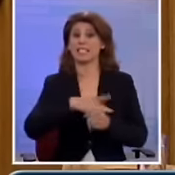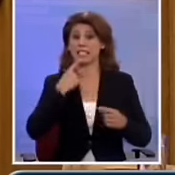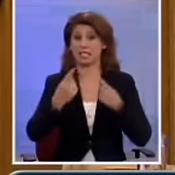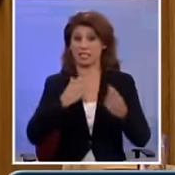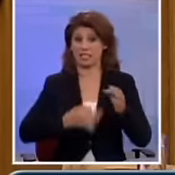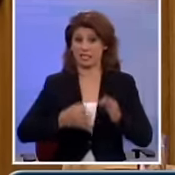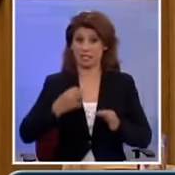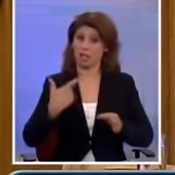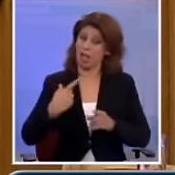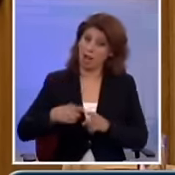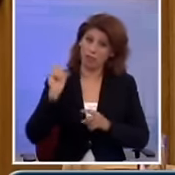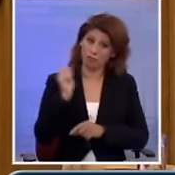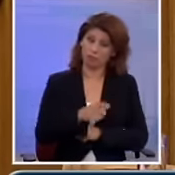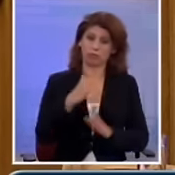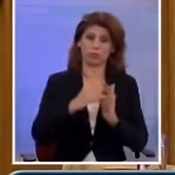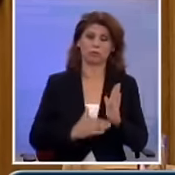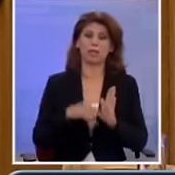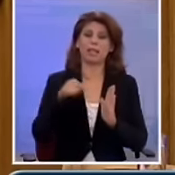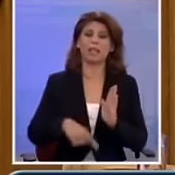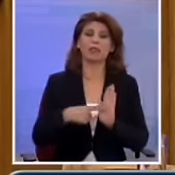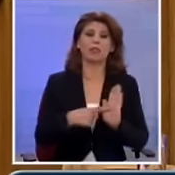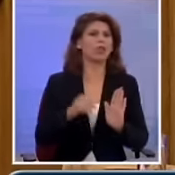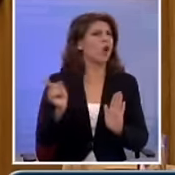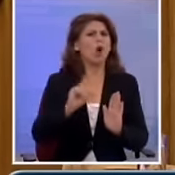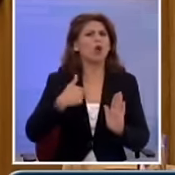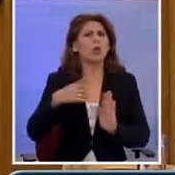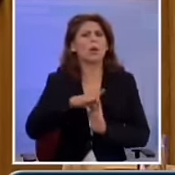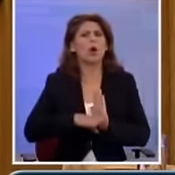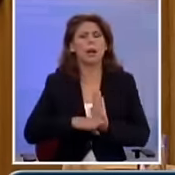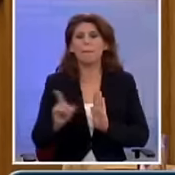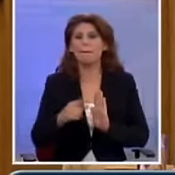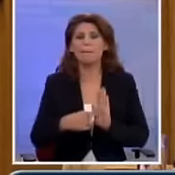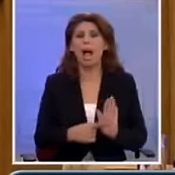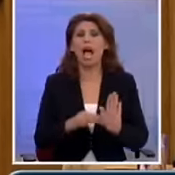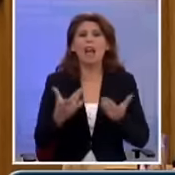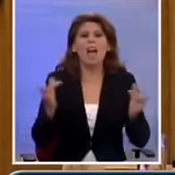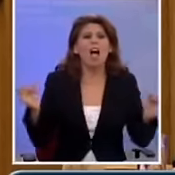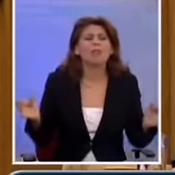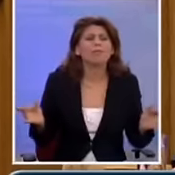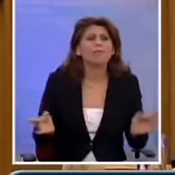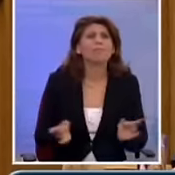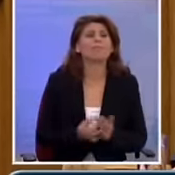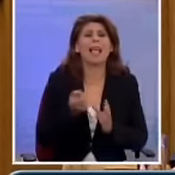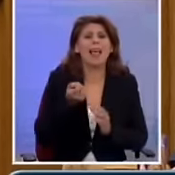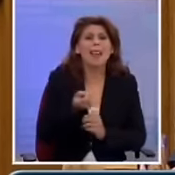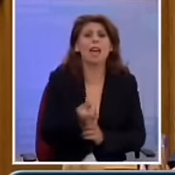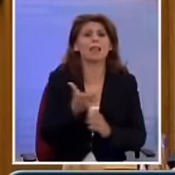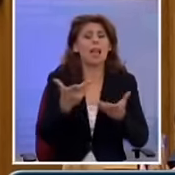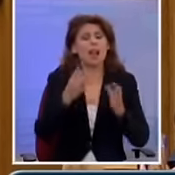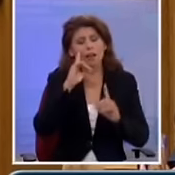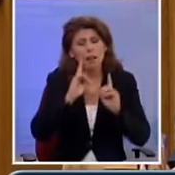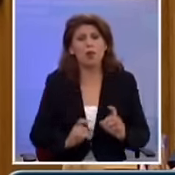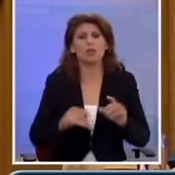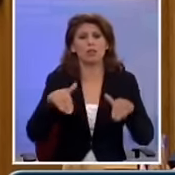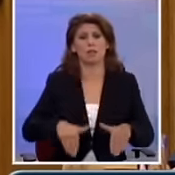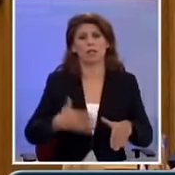της ελληνικής πλευράς και που αποτυπώνει όχι το πρόγραμμά μας, αλλά τις ελάχιστες, αλλά απολύτως σεβαστές